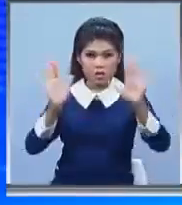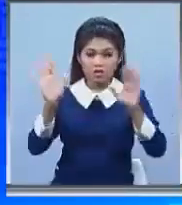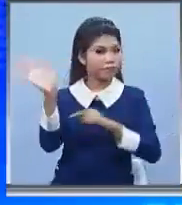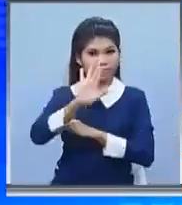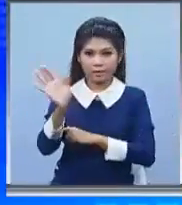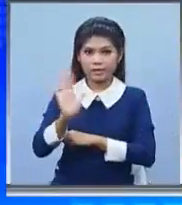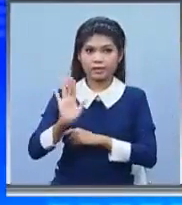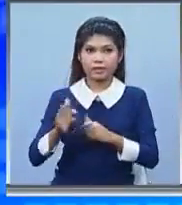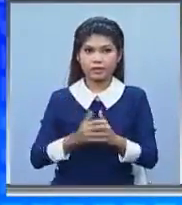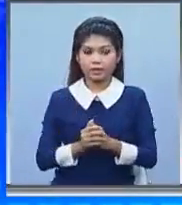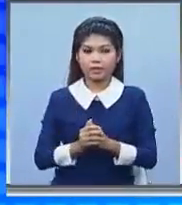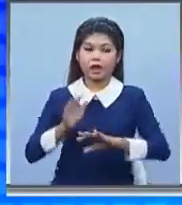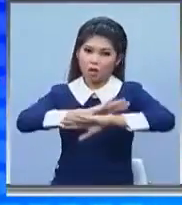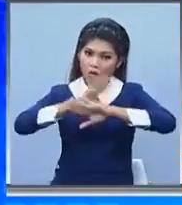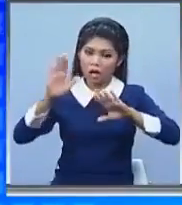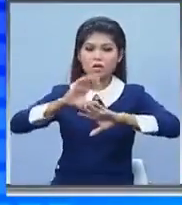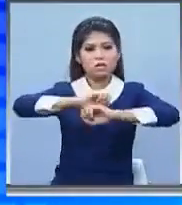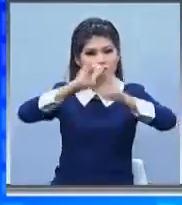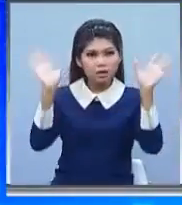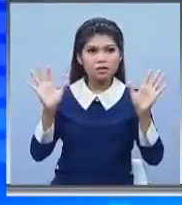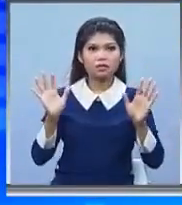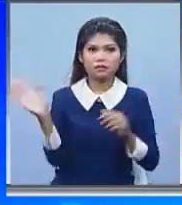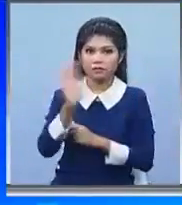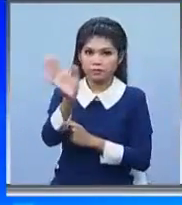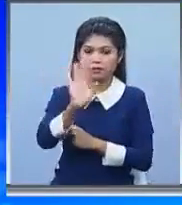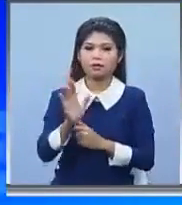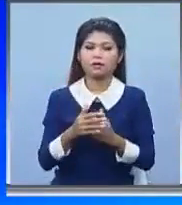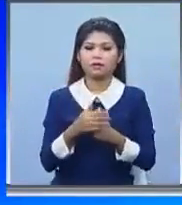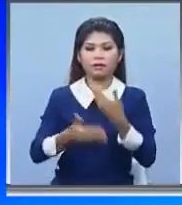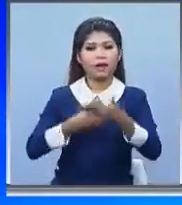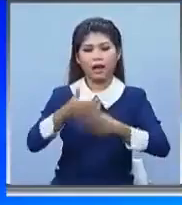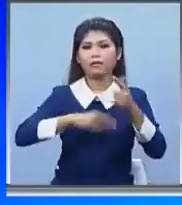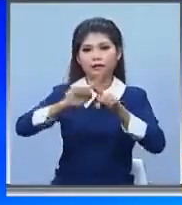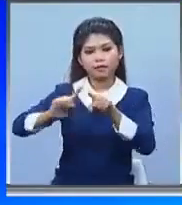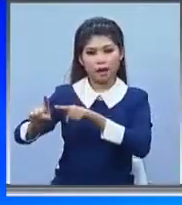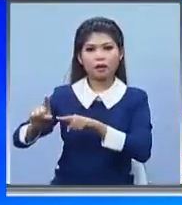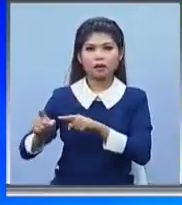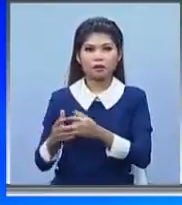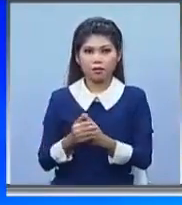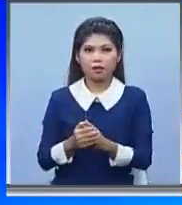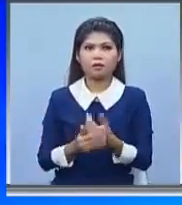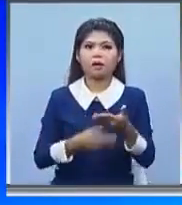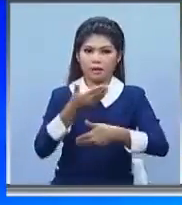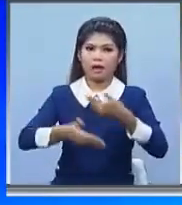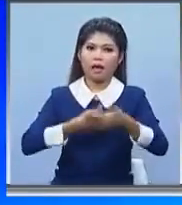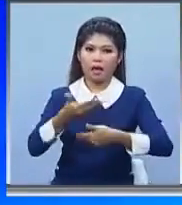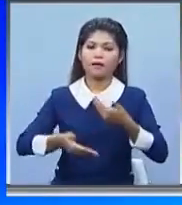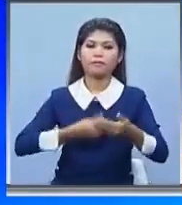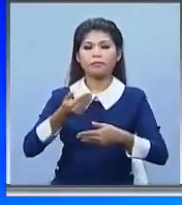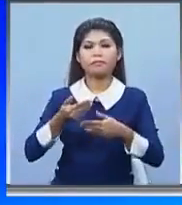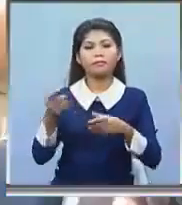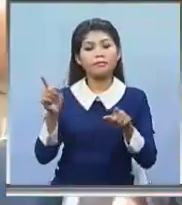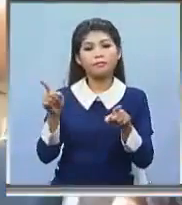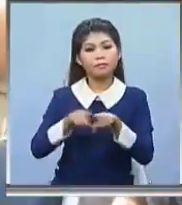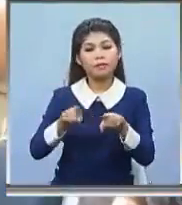และรื้อหนูถามว่าตลาดท่านต่างๆที่ท่านเสนอมาเนี่ยจริงๆท่านไม่ต้องเสนอพวกหนูก็ไปทำการค้ากันอยู่แล้ววันปกติไปทำการค้าได้อยู่แล้วเพราะมัน